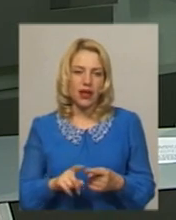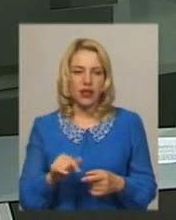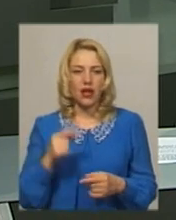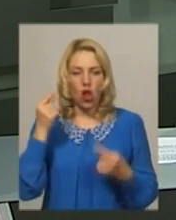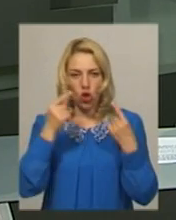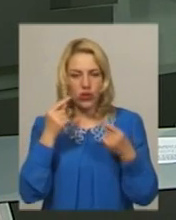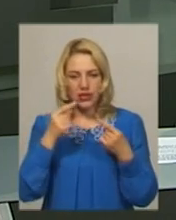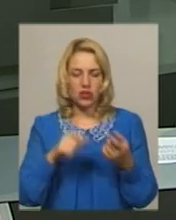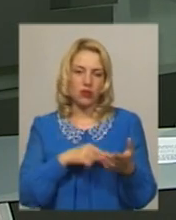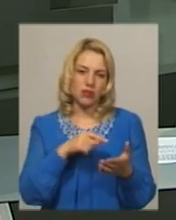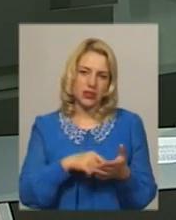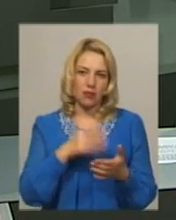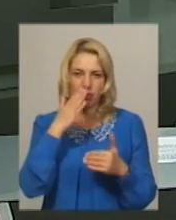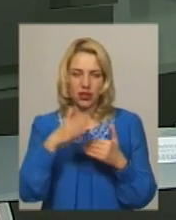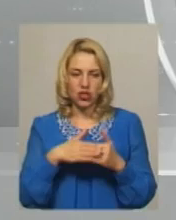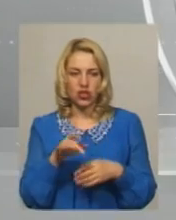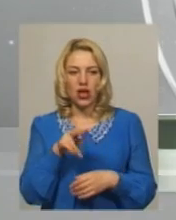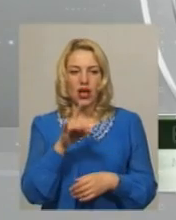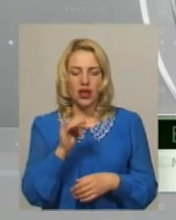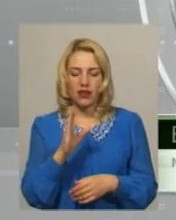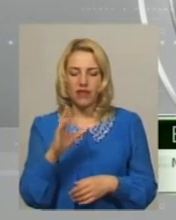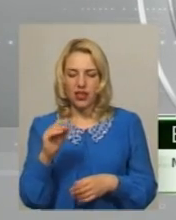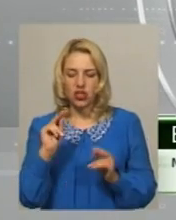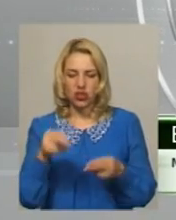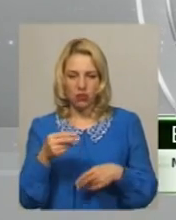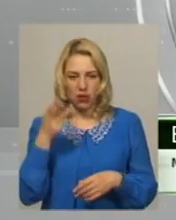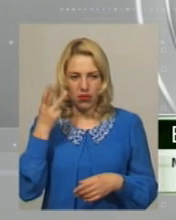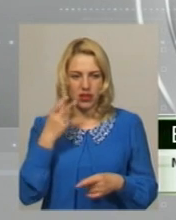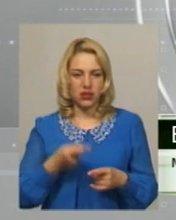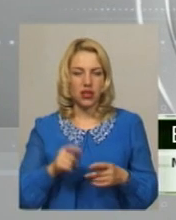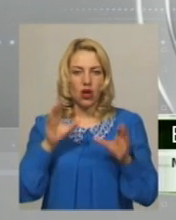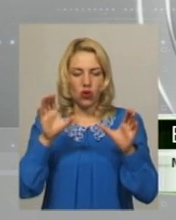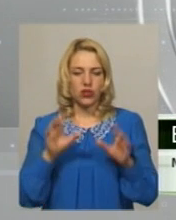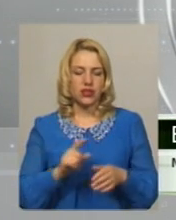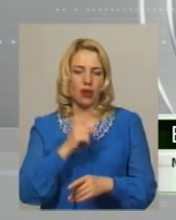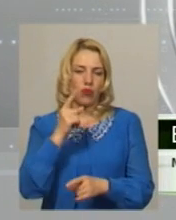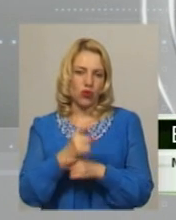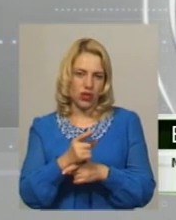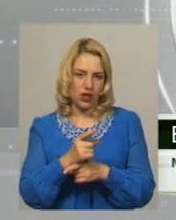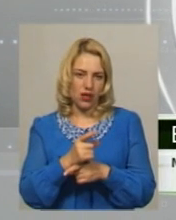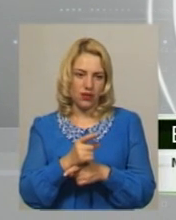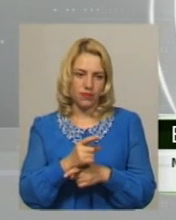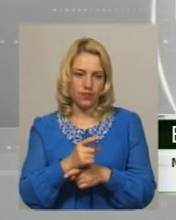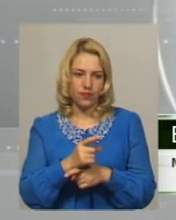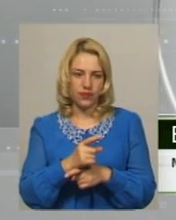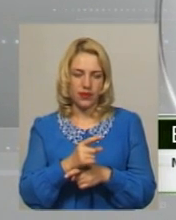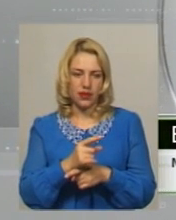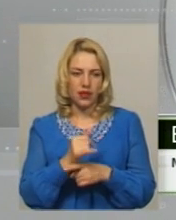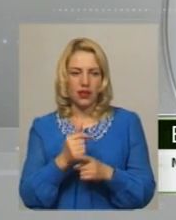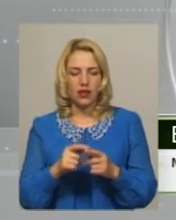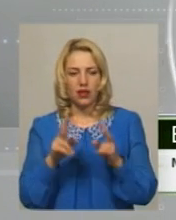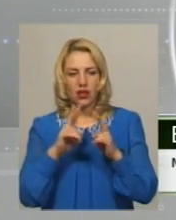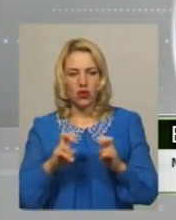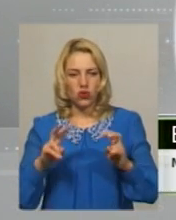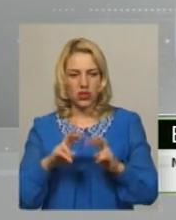до Рівного, аніж до Хмельницького. Конституція забороняє, цей закон забороняє, так тільки розглядається в межах